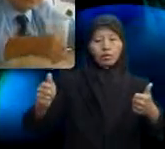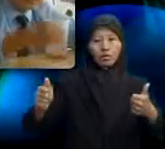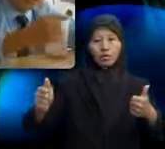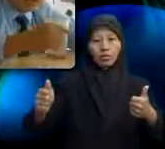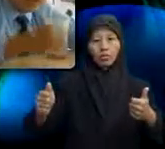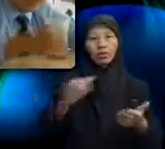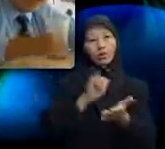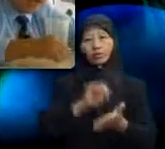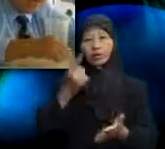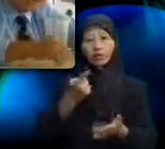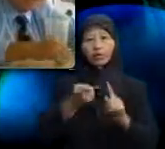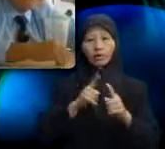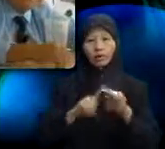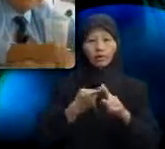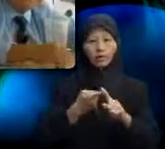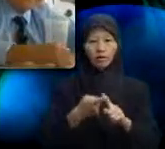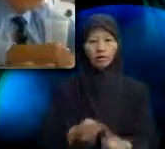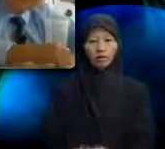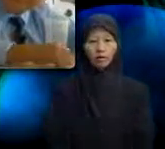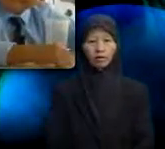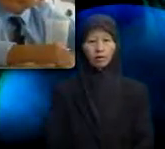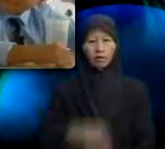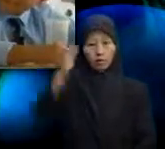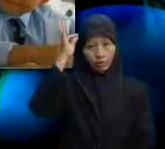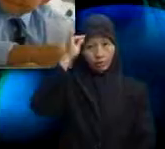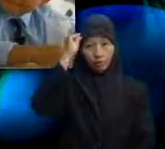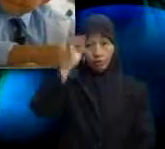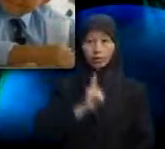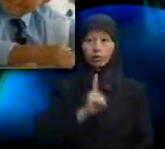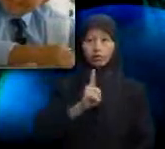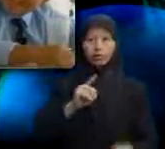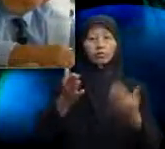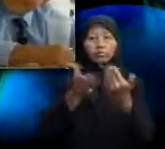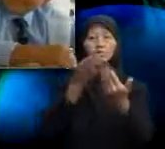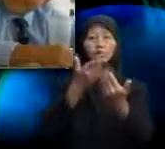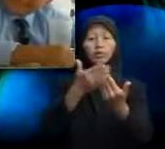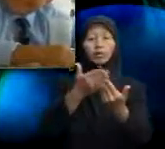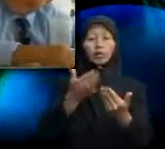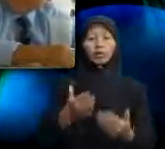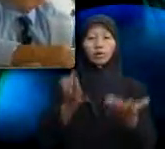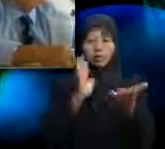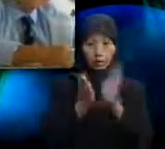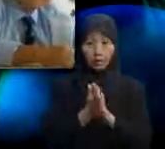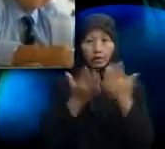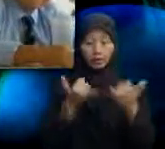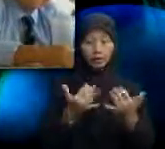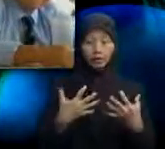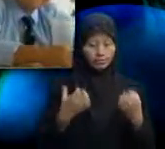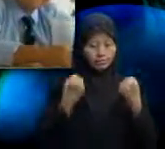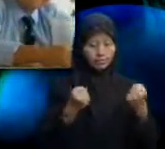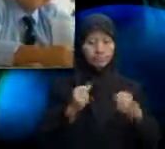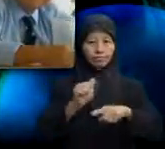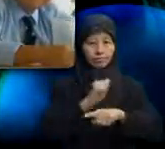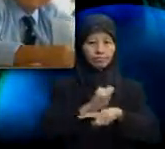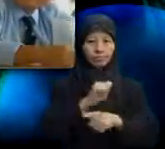ditegah. Itu saja, rakan-rakan. Falsafah kehidupan dalam Islam cukup mudah. Maka, marilah kita